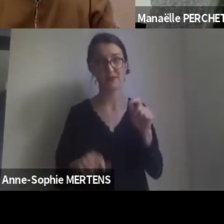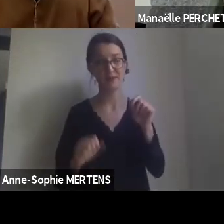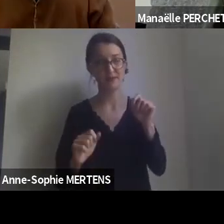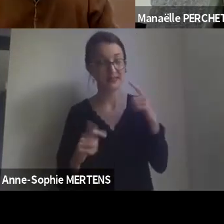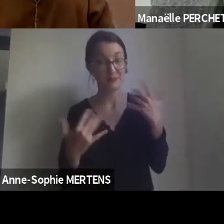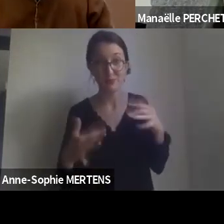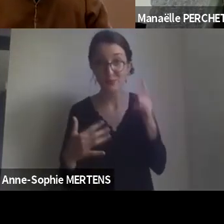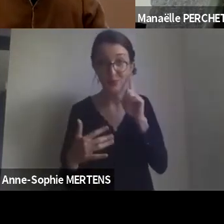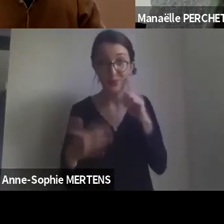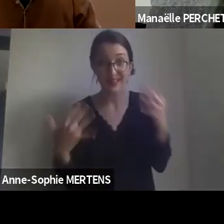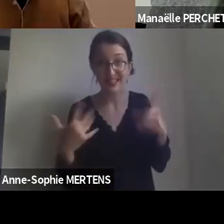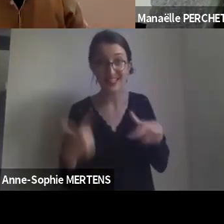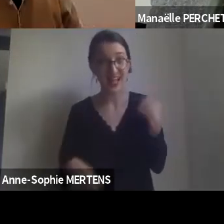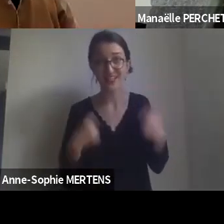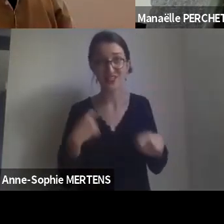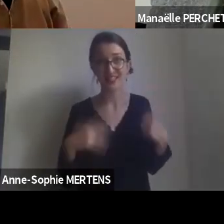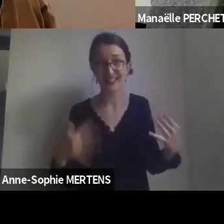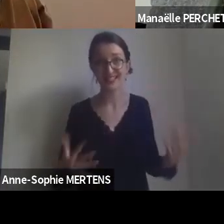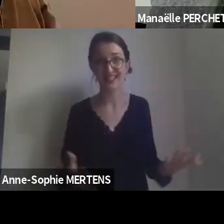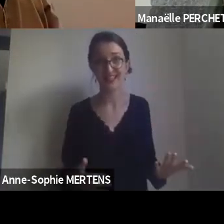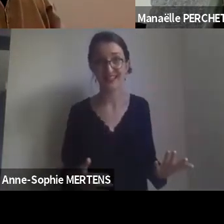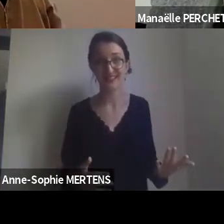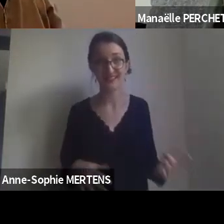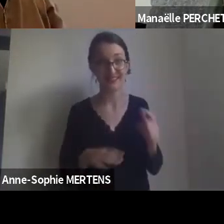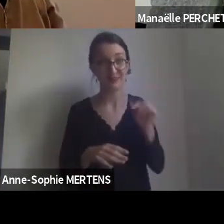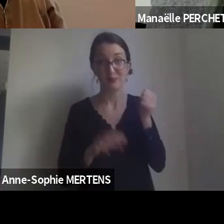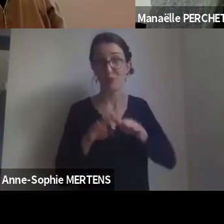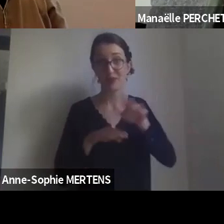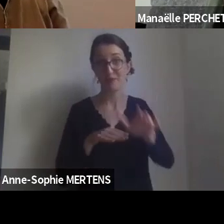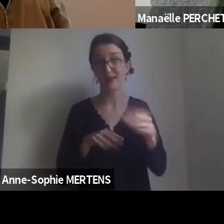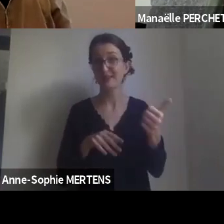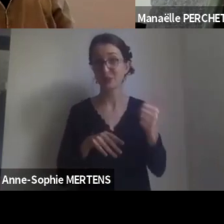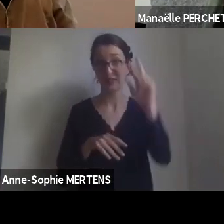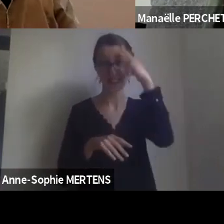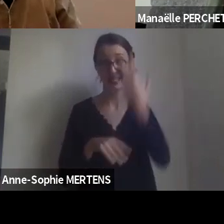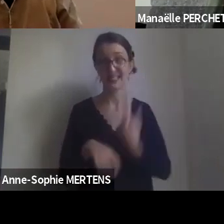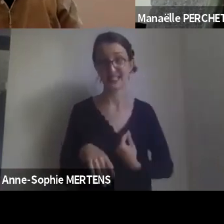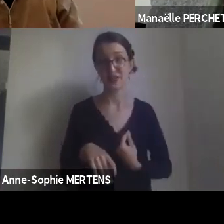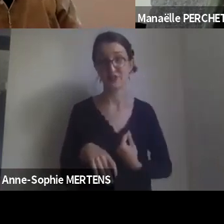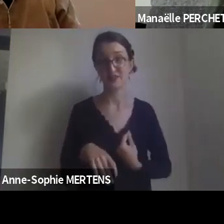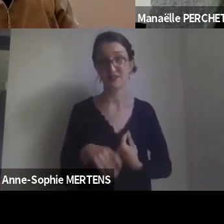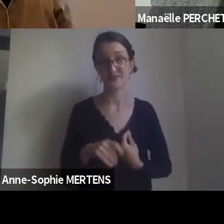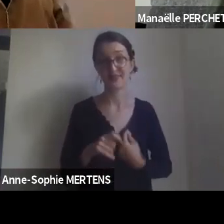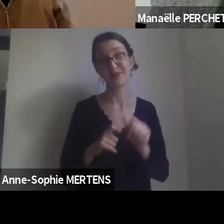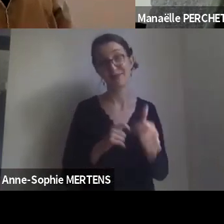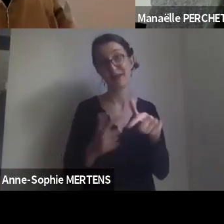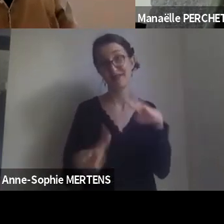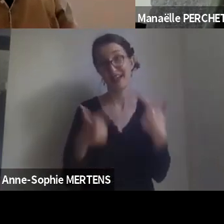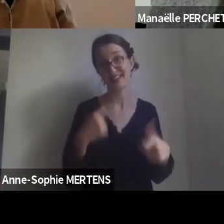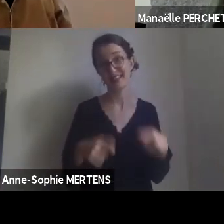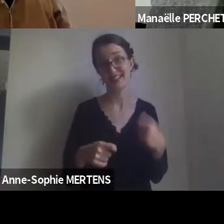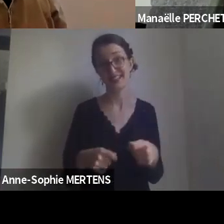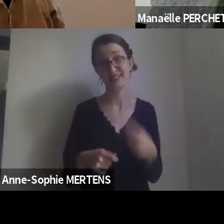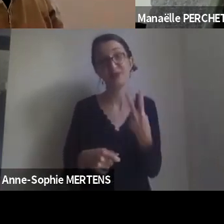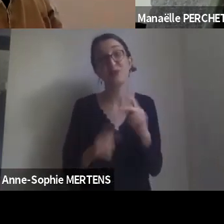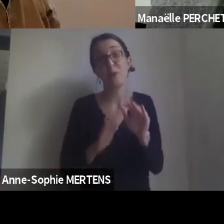fait le plus gros qui est le pas de la résilience. Et donc, de la résilience à l'agilité, il n'y a finalement qu'un autre pas de plus que